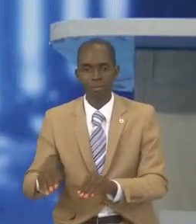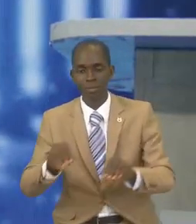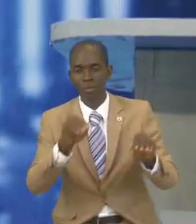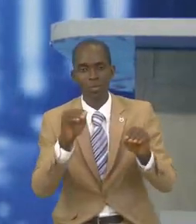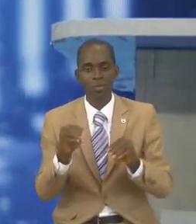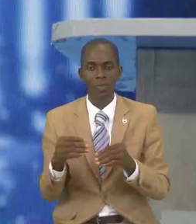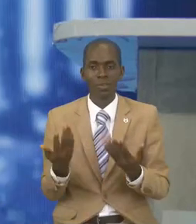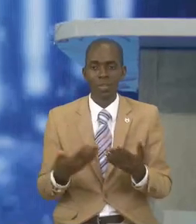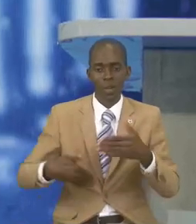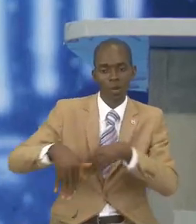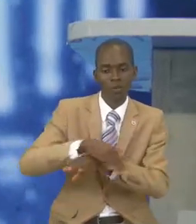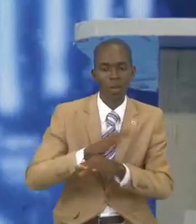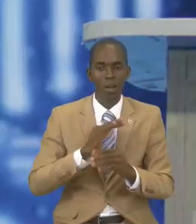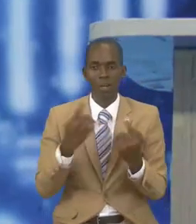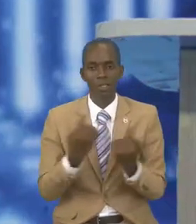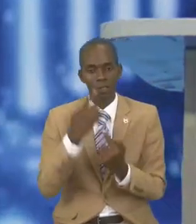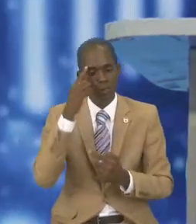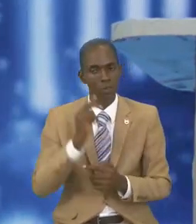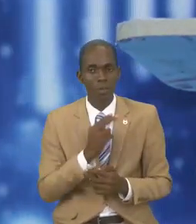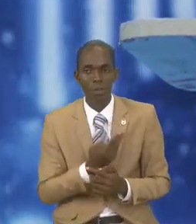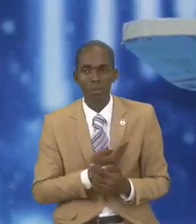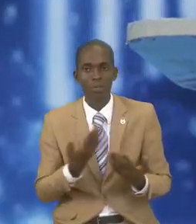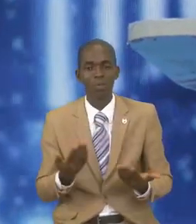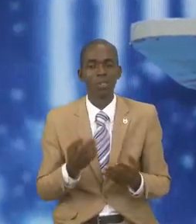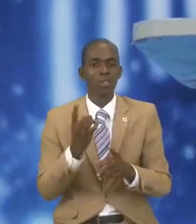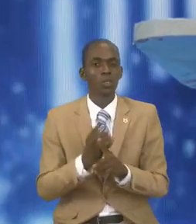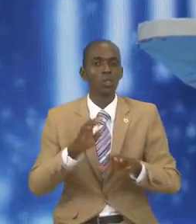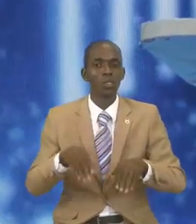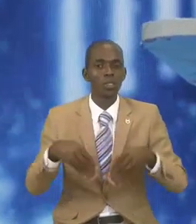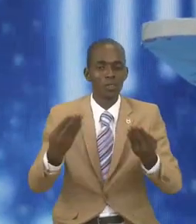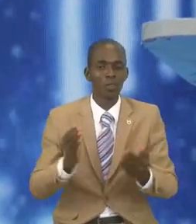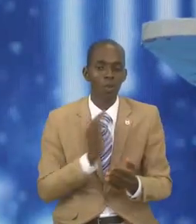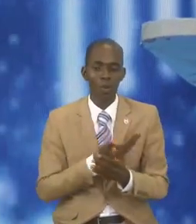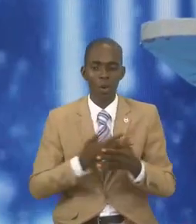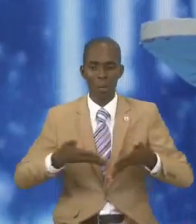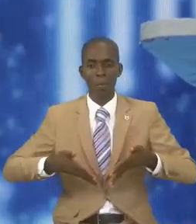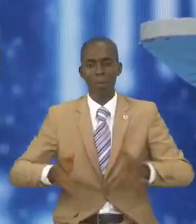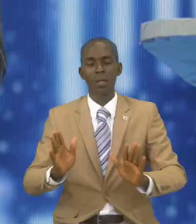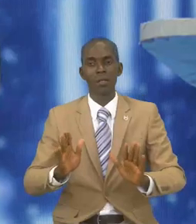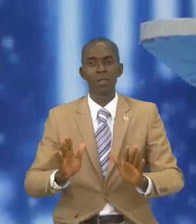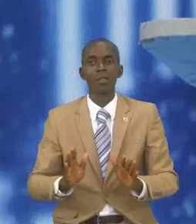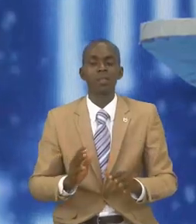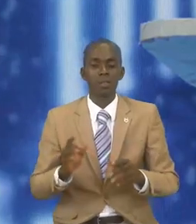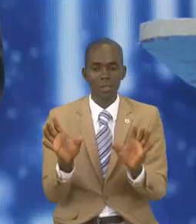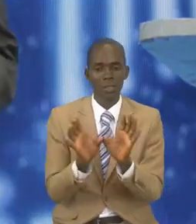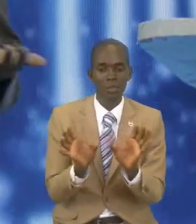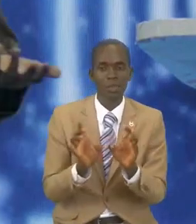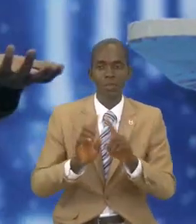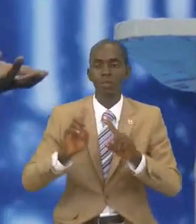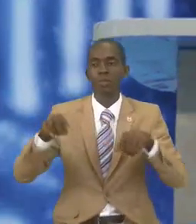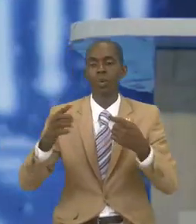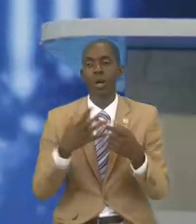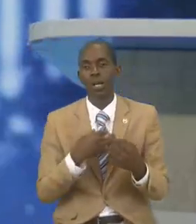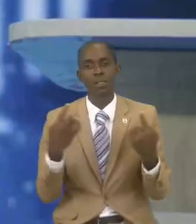survoler nos péchés, pour cacher nos péchés, nous donner la licence d'aller continuer dans